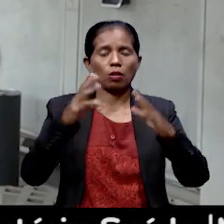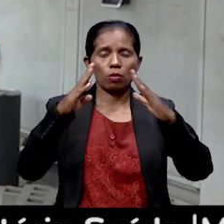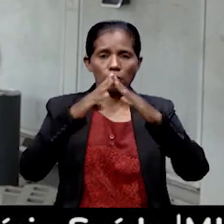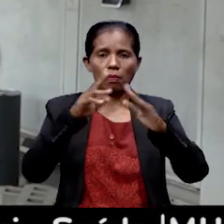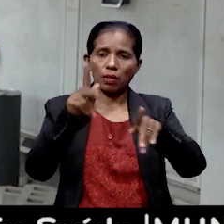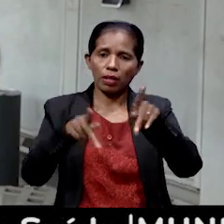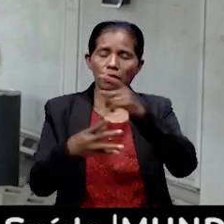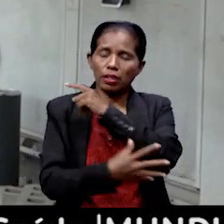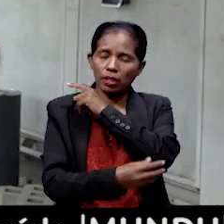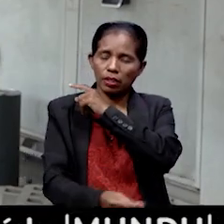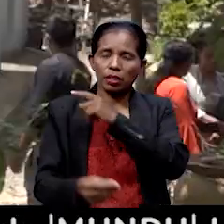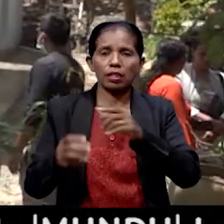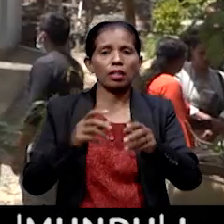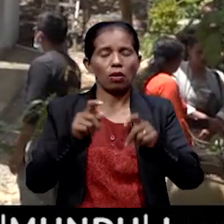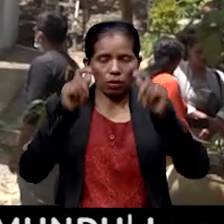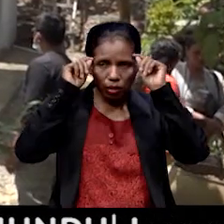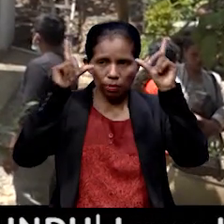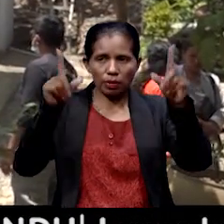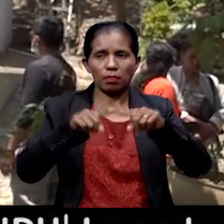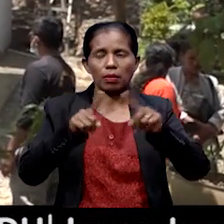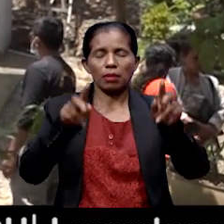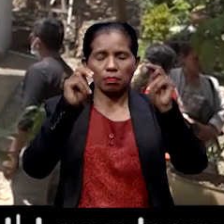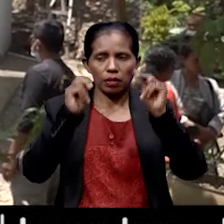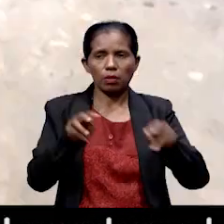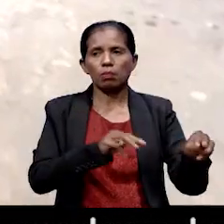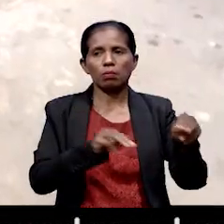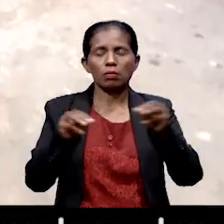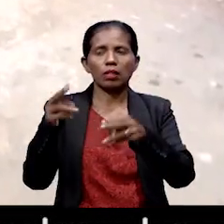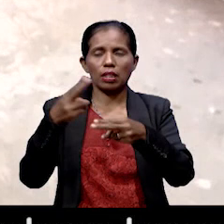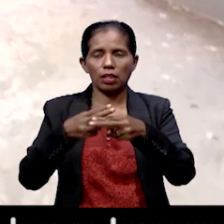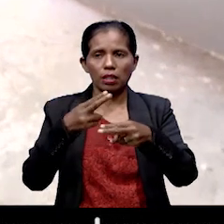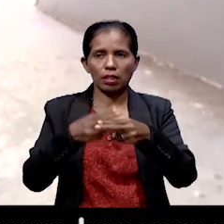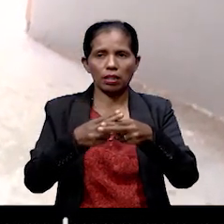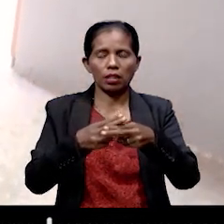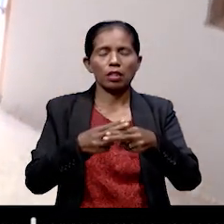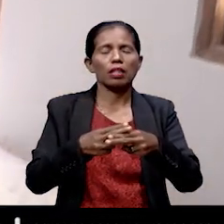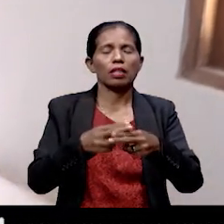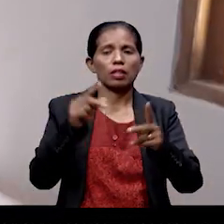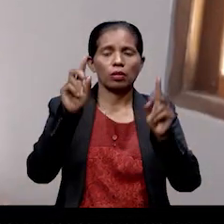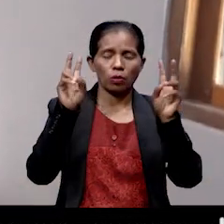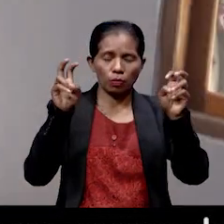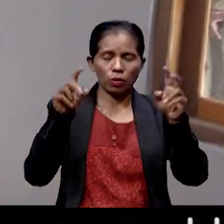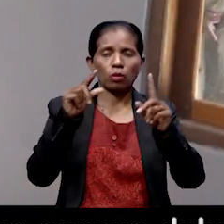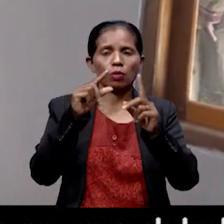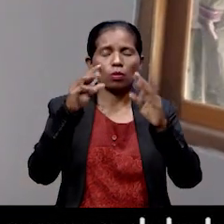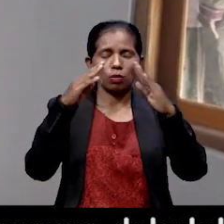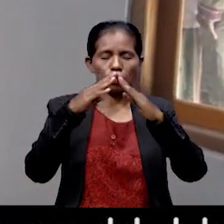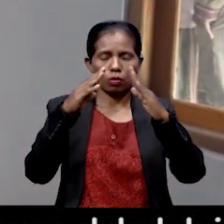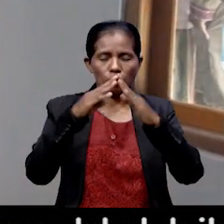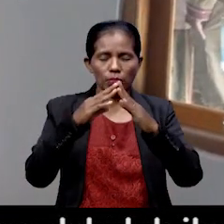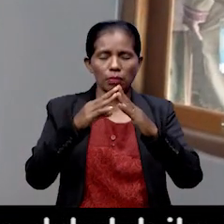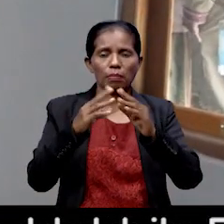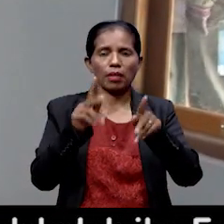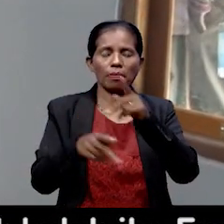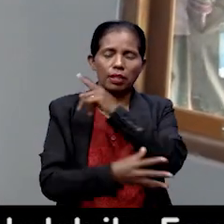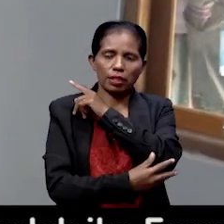sira iha teritorio nasional mabe persisa muda narang titlu uma bak pitlaik ne. Tuir bangkada PD lia fuang uma bak